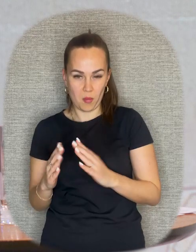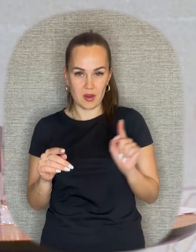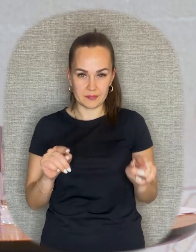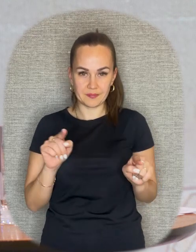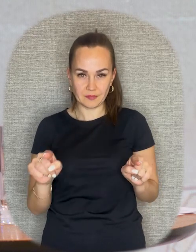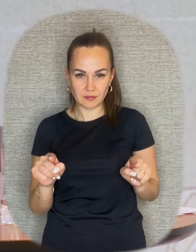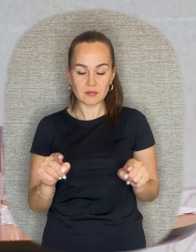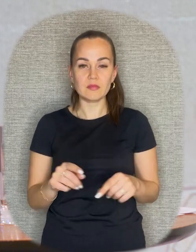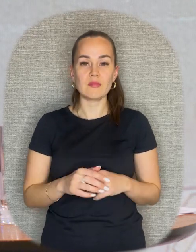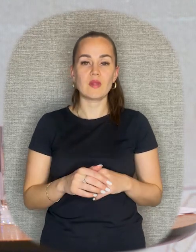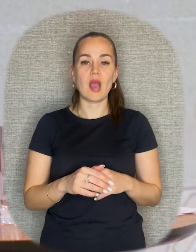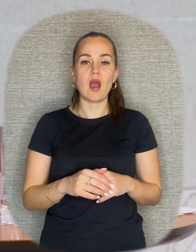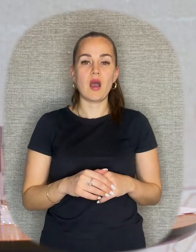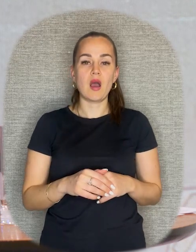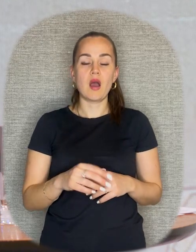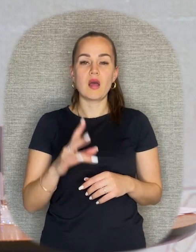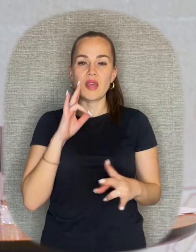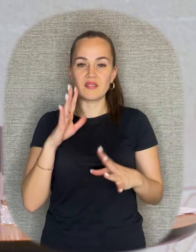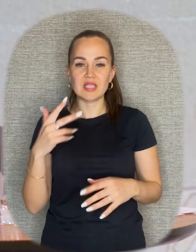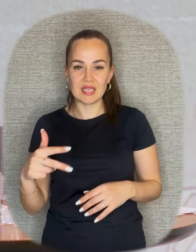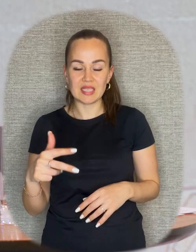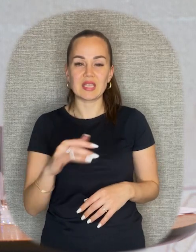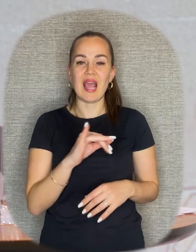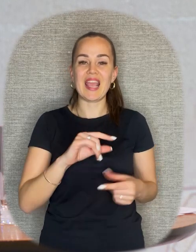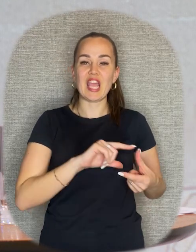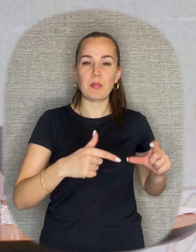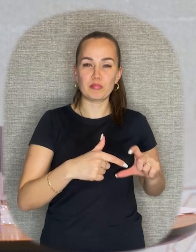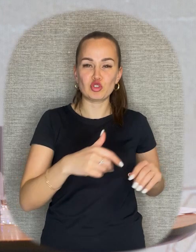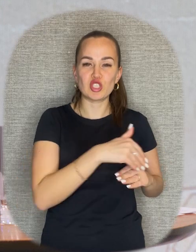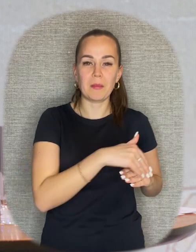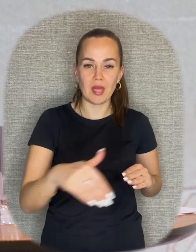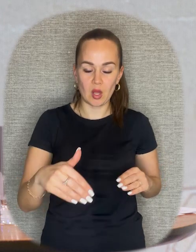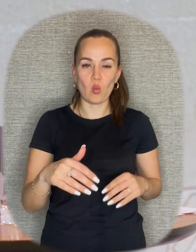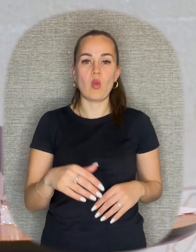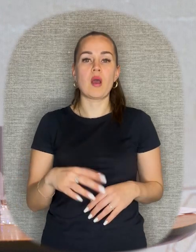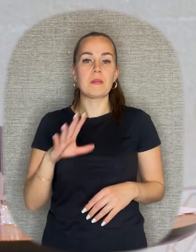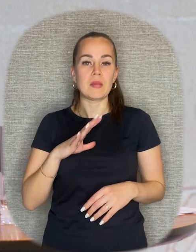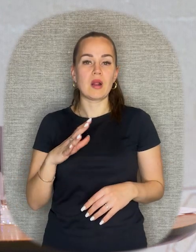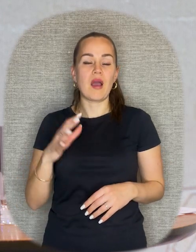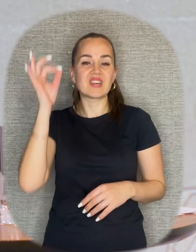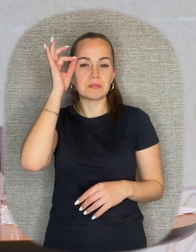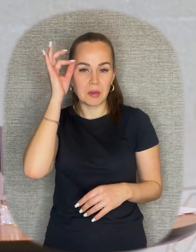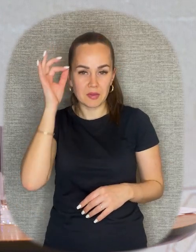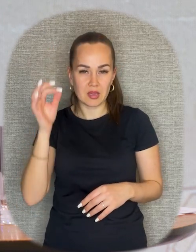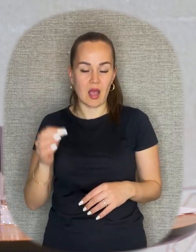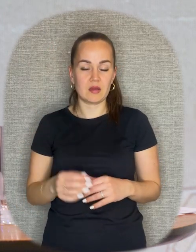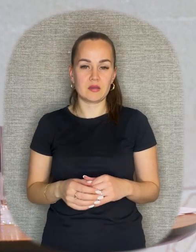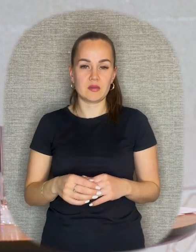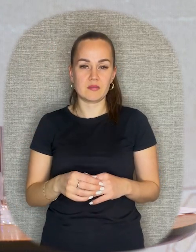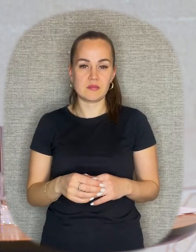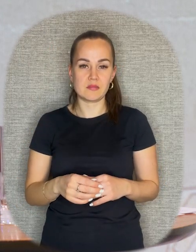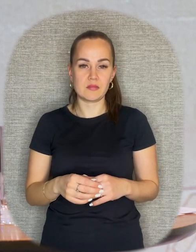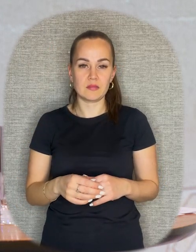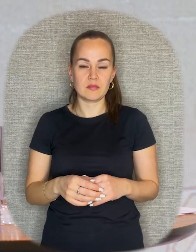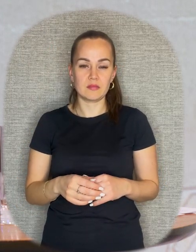уже в сорок чем И вот кстати интересно вот эти два дома в кирпичном переулке и на Невском 30 Дело в том